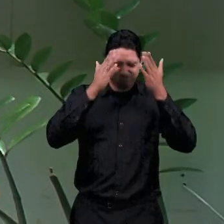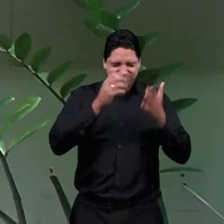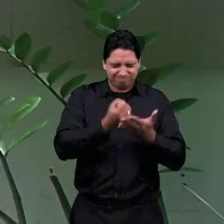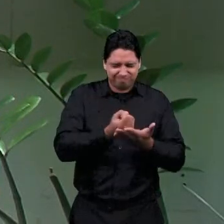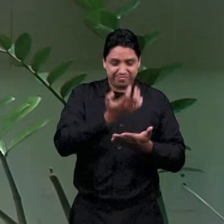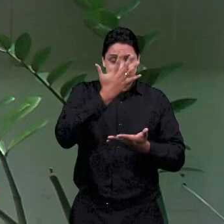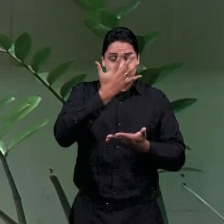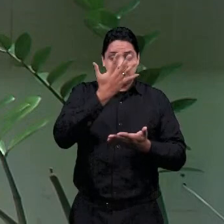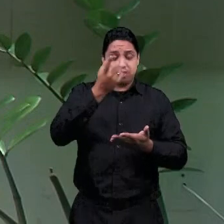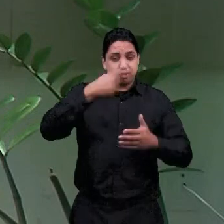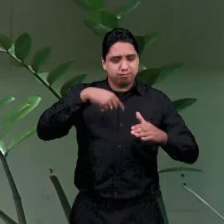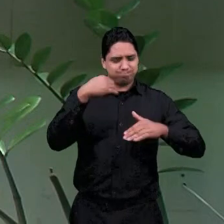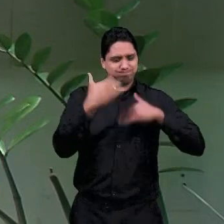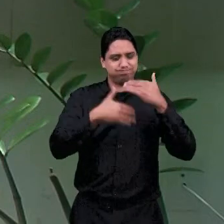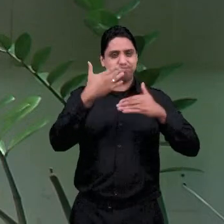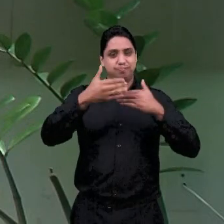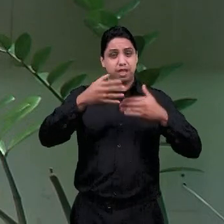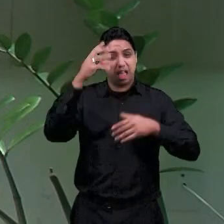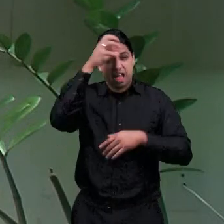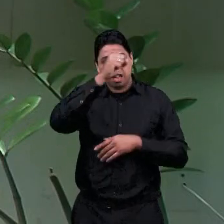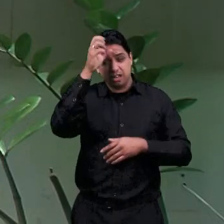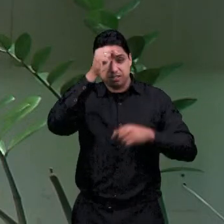temps.